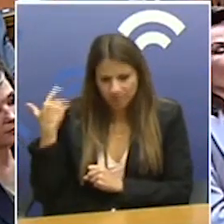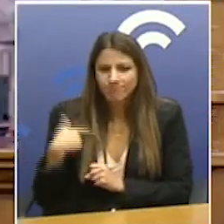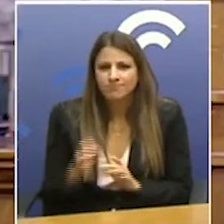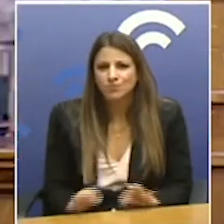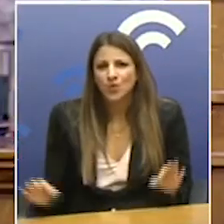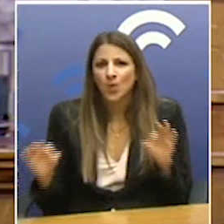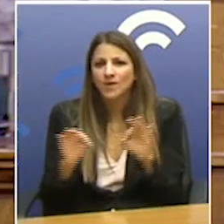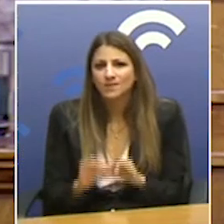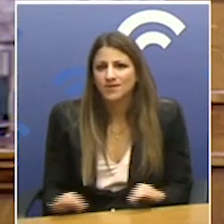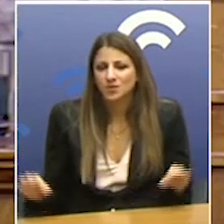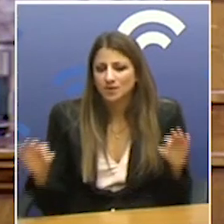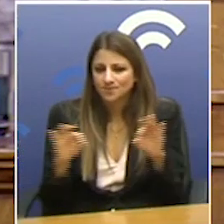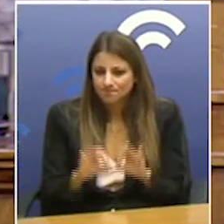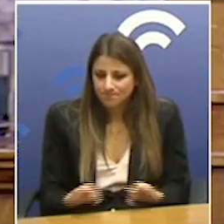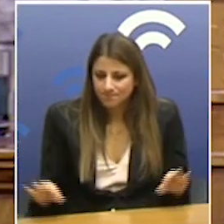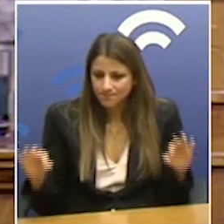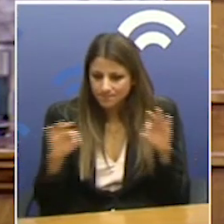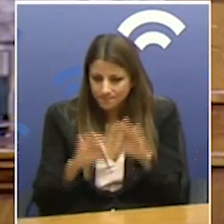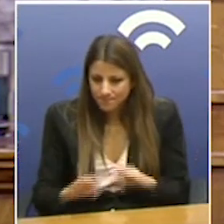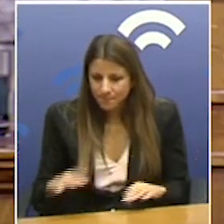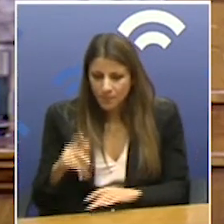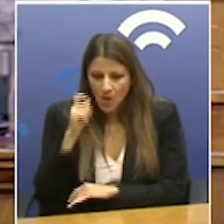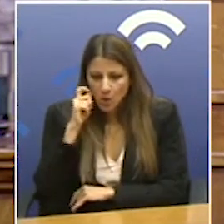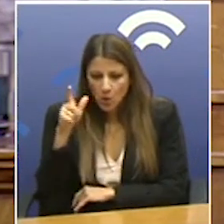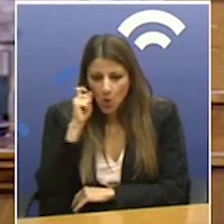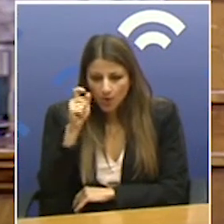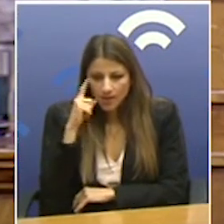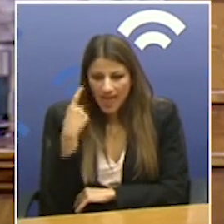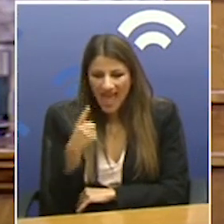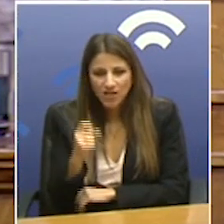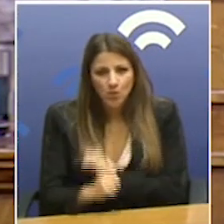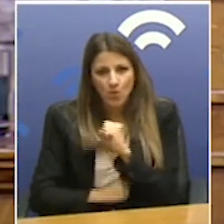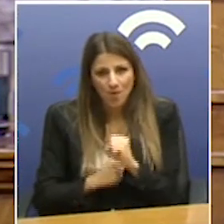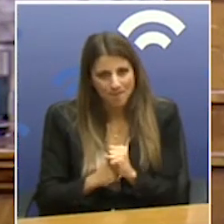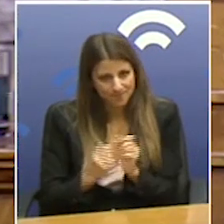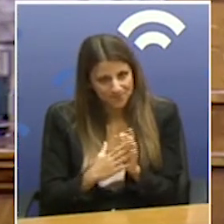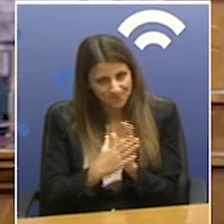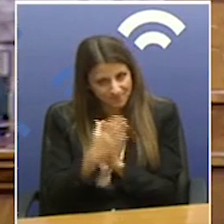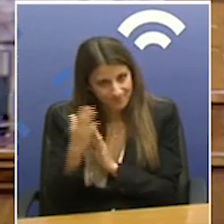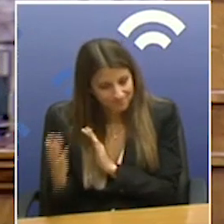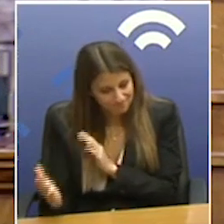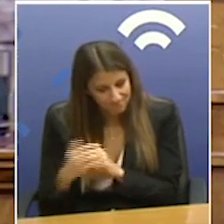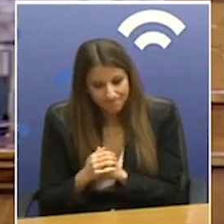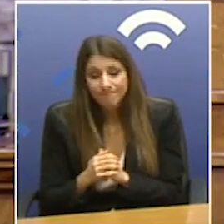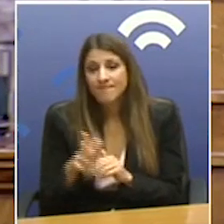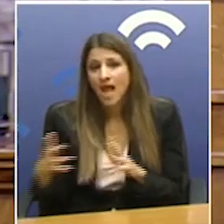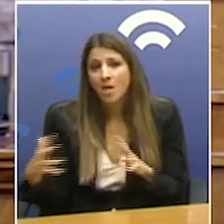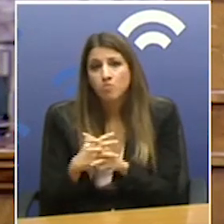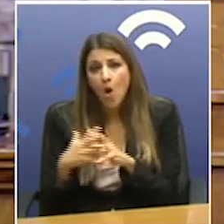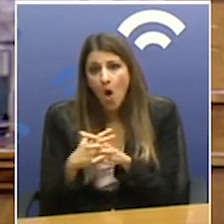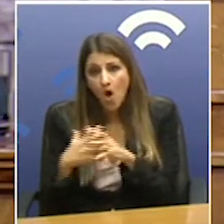προετοιμαζόταν να εορταστεί η εθνική εκατονταετηρής. Η έκβαση όμως του πολέμου τότε το